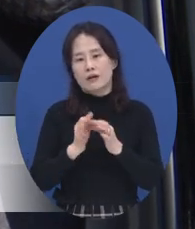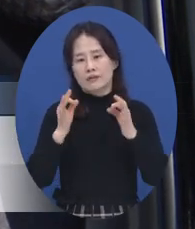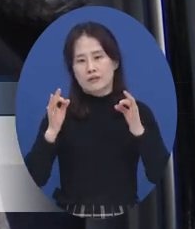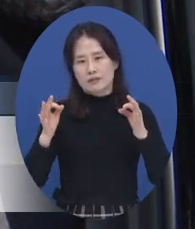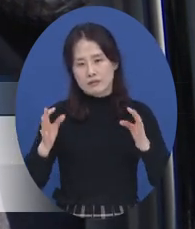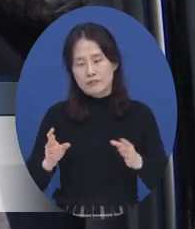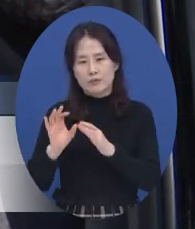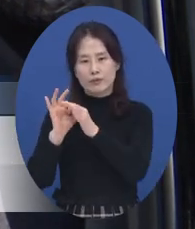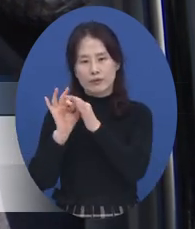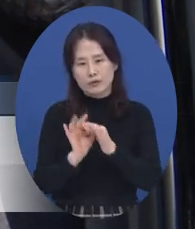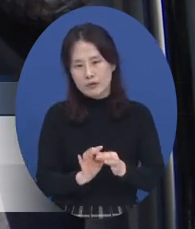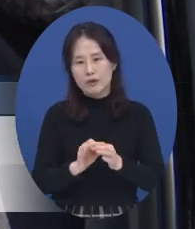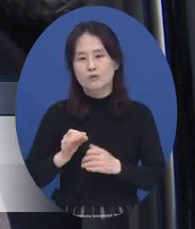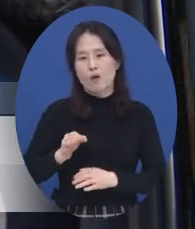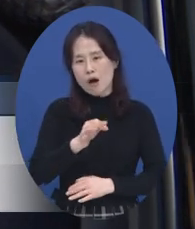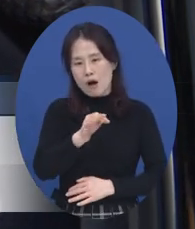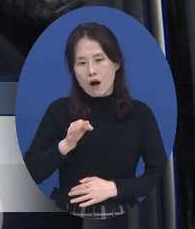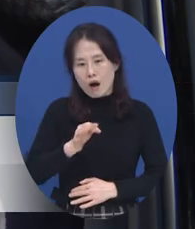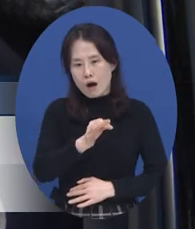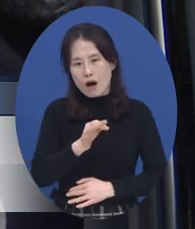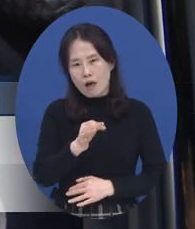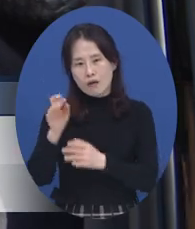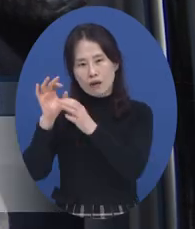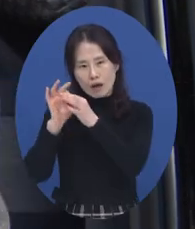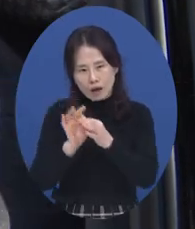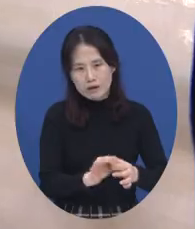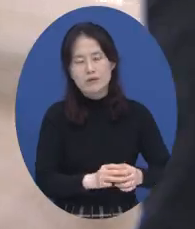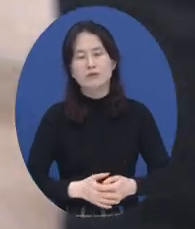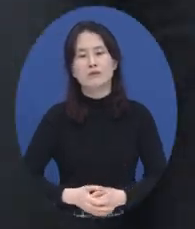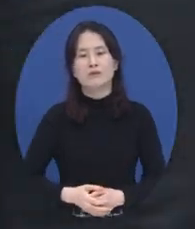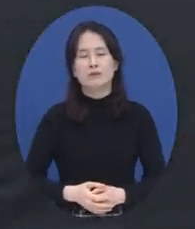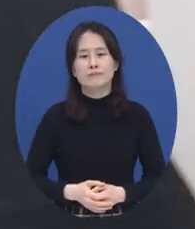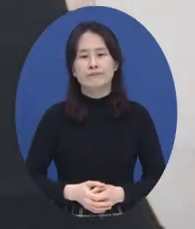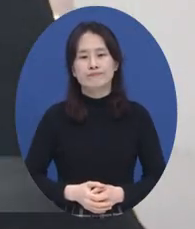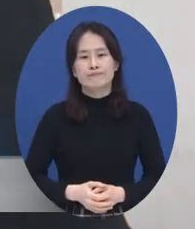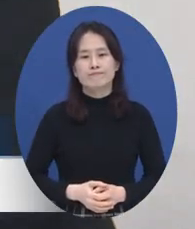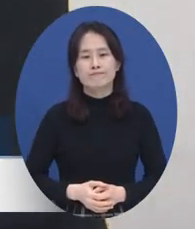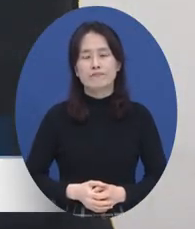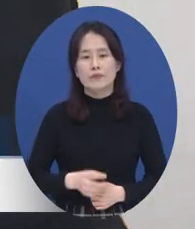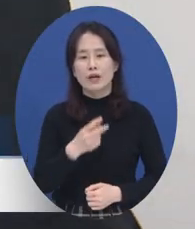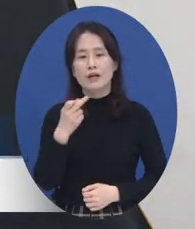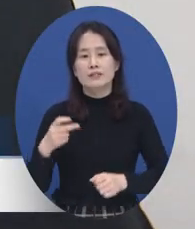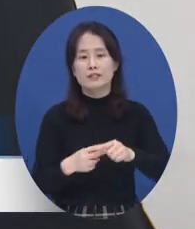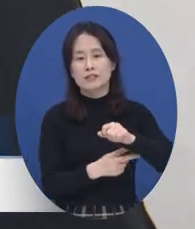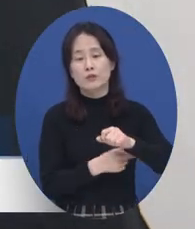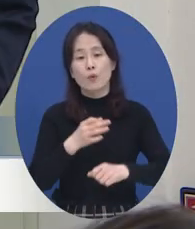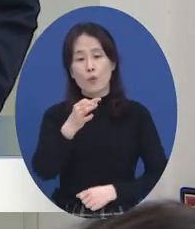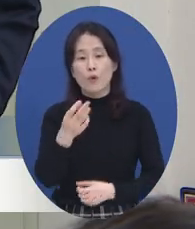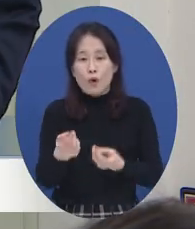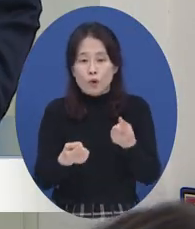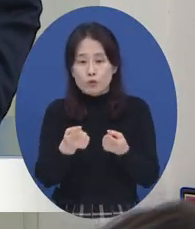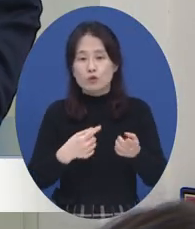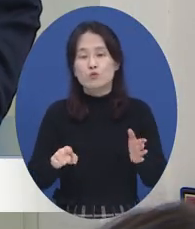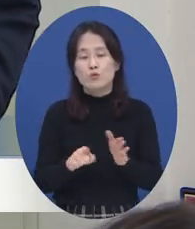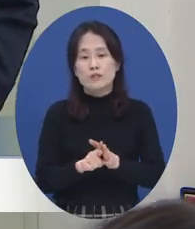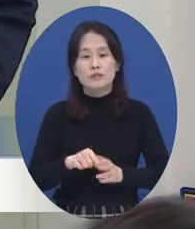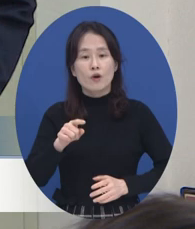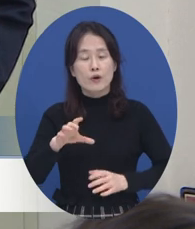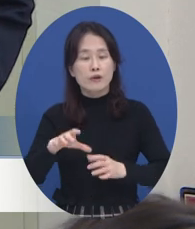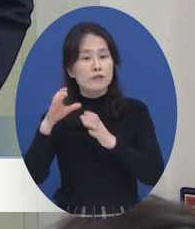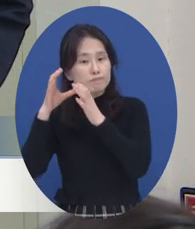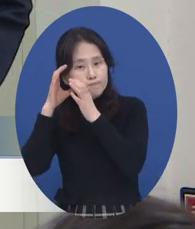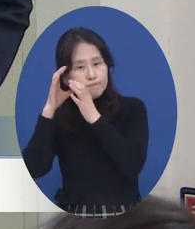있어요. 그것이 10년 동안 지금 내고 있는 상황입니다. 경기도가 일산대교 통행료 조정을 위해 현장의 목소리를 듣는